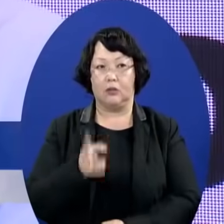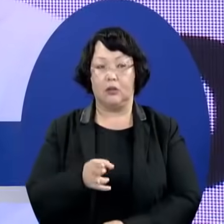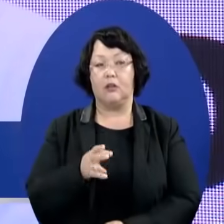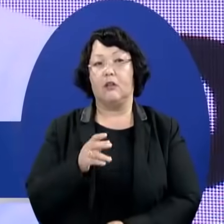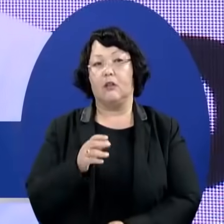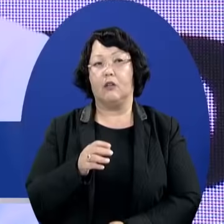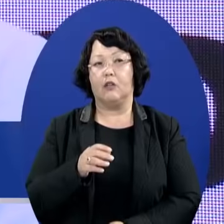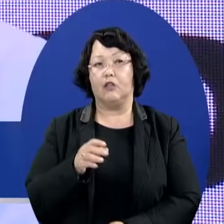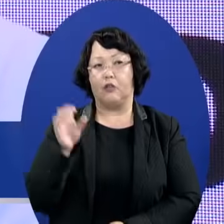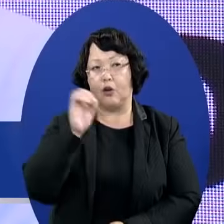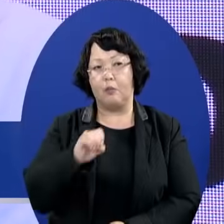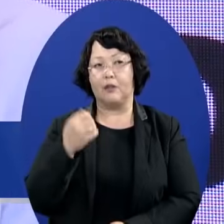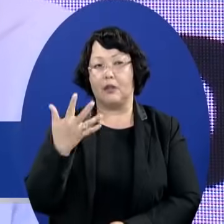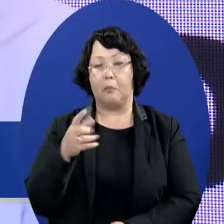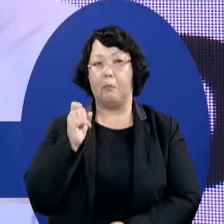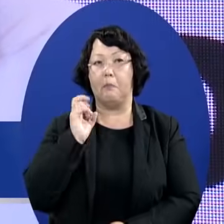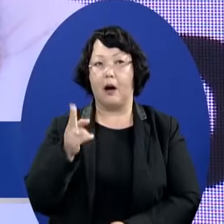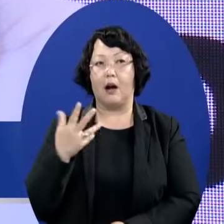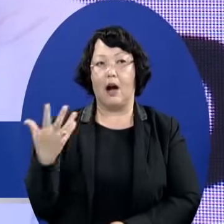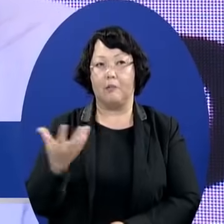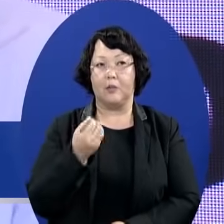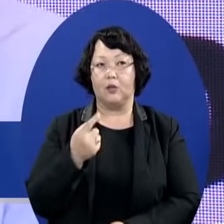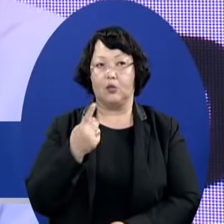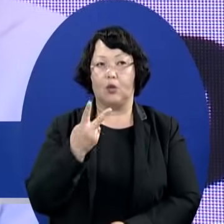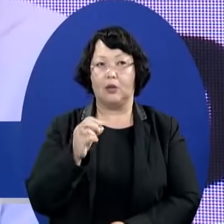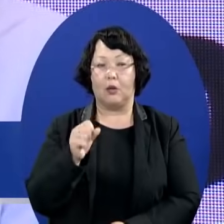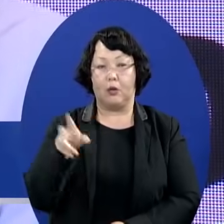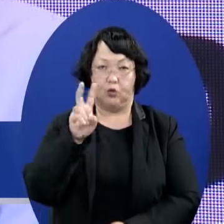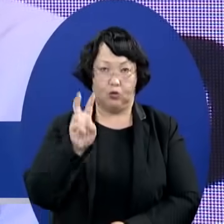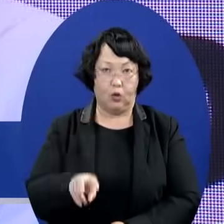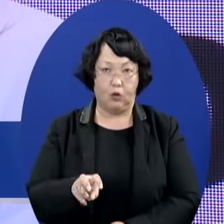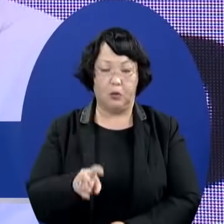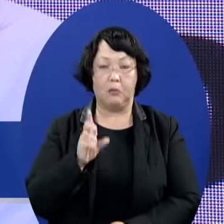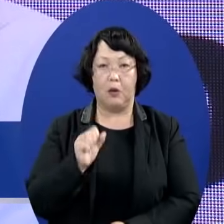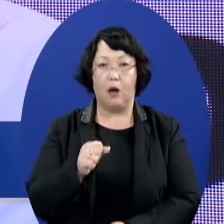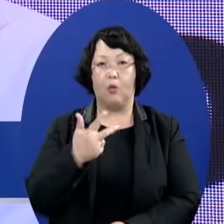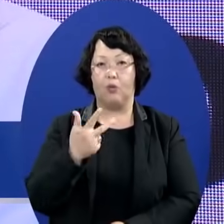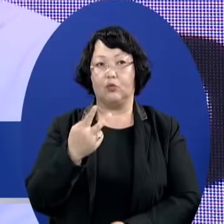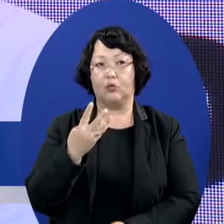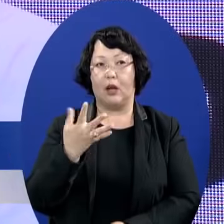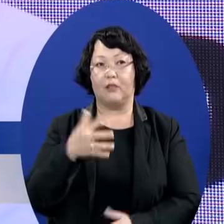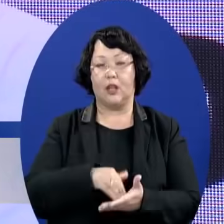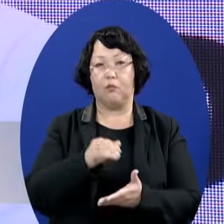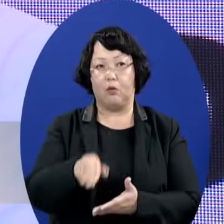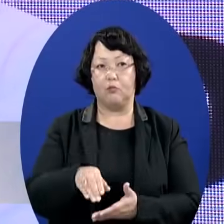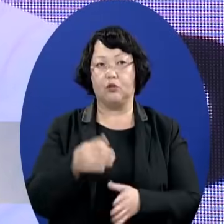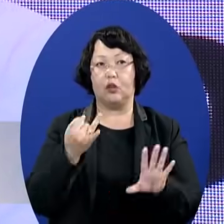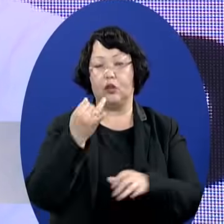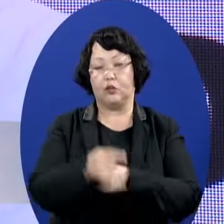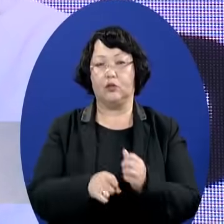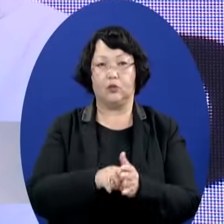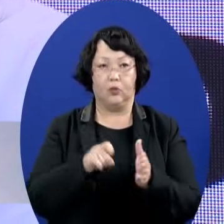манад Европын 5 банктай нийлээд 120 сая доллар буюу 345 тэрбум төгрөгийн 7 жилийн